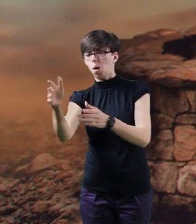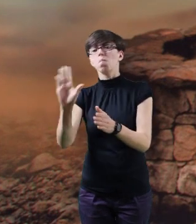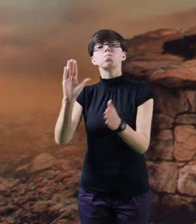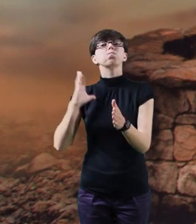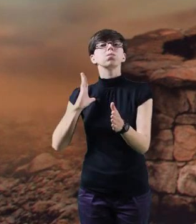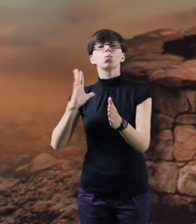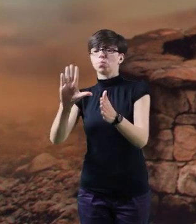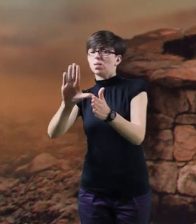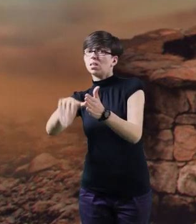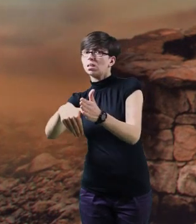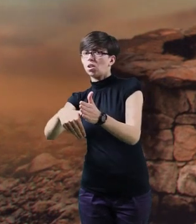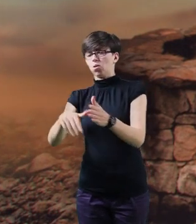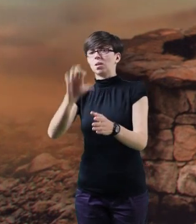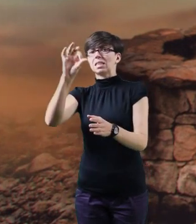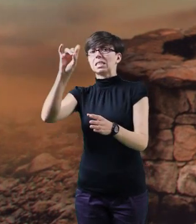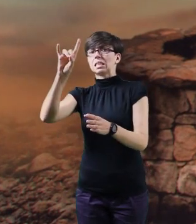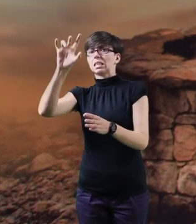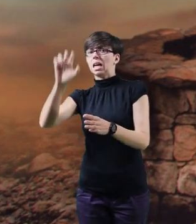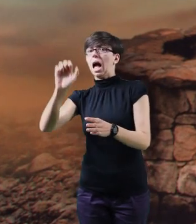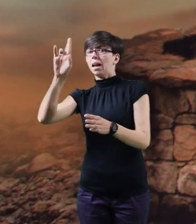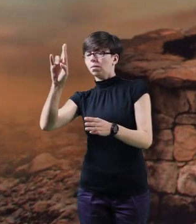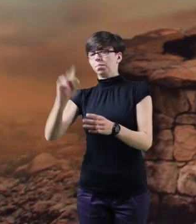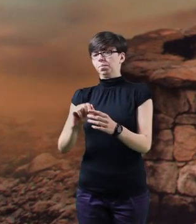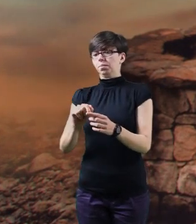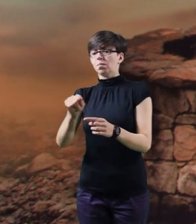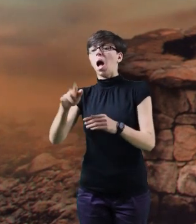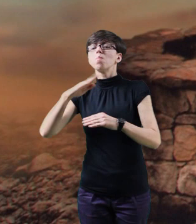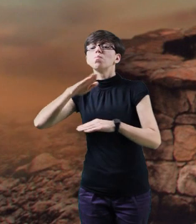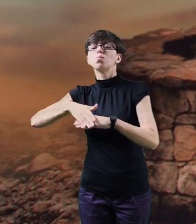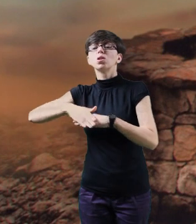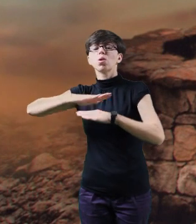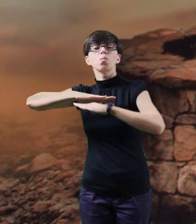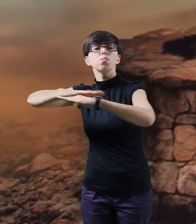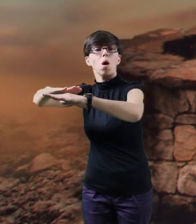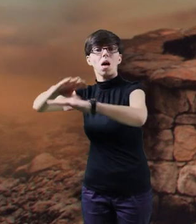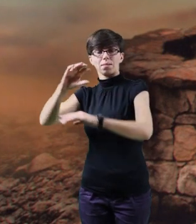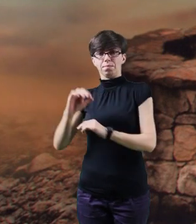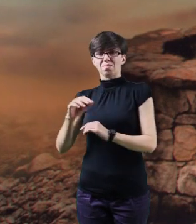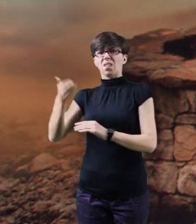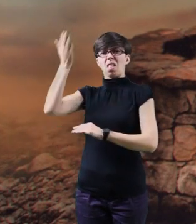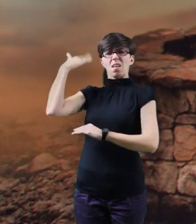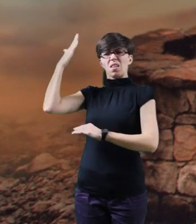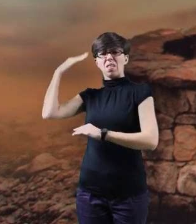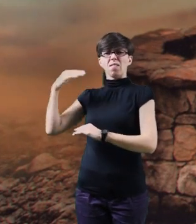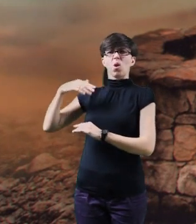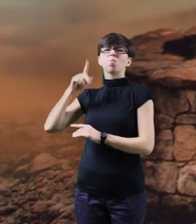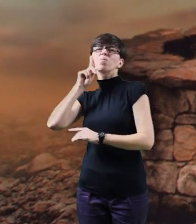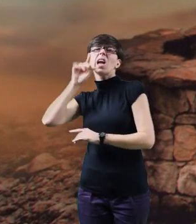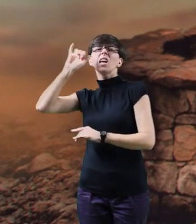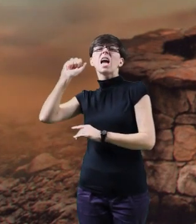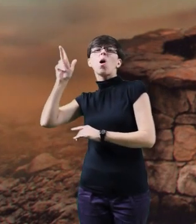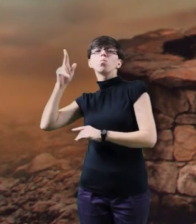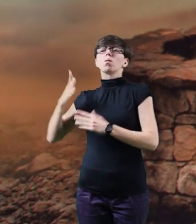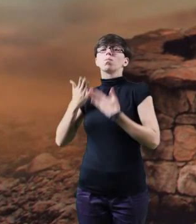samarytański zwanego Sychar w pobliżu pola które niegdyś dał Jakub synowi swemu